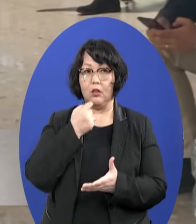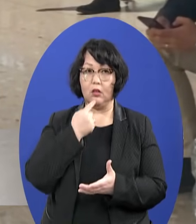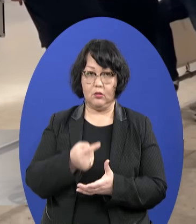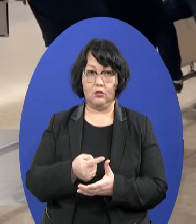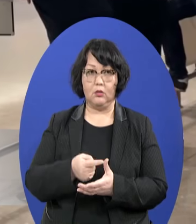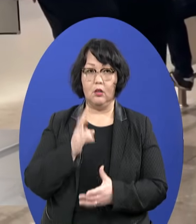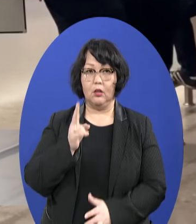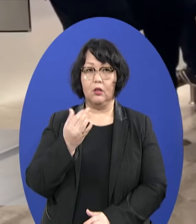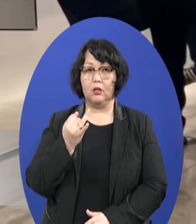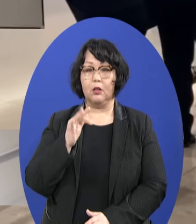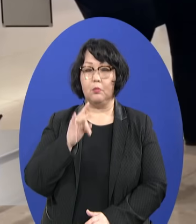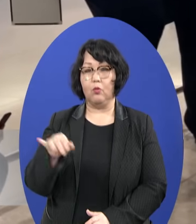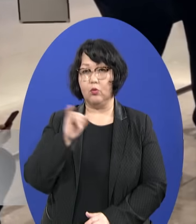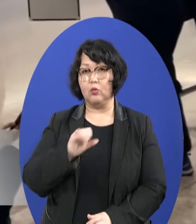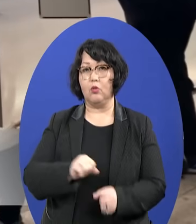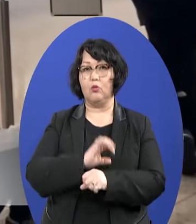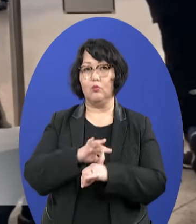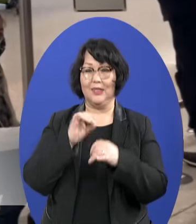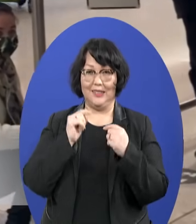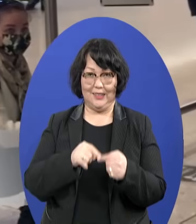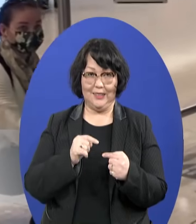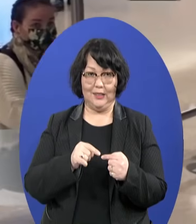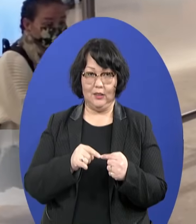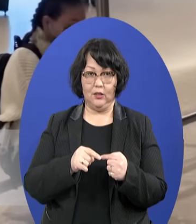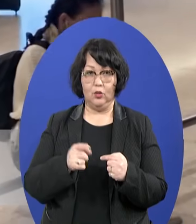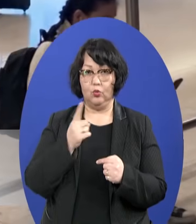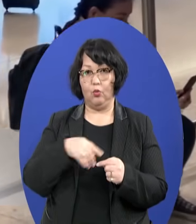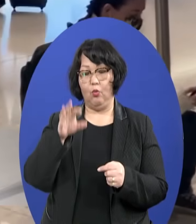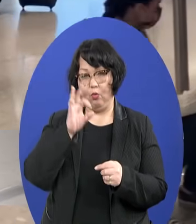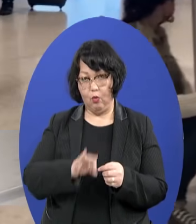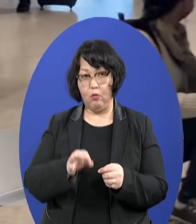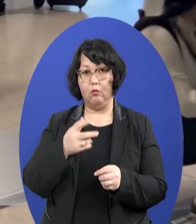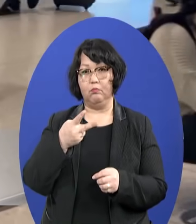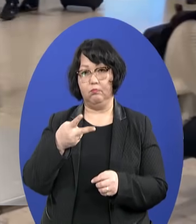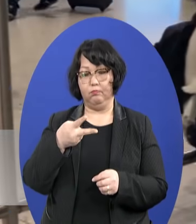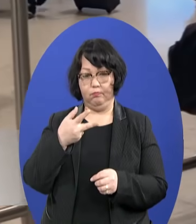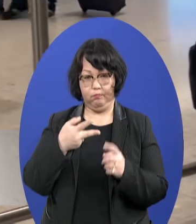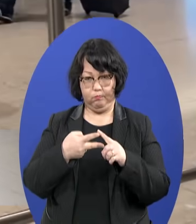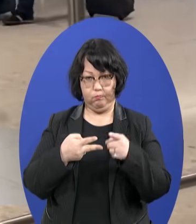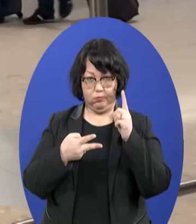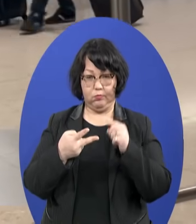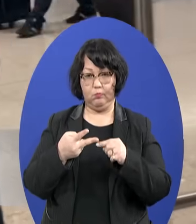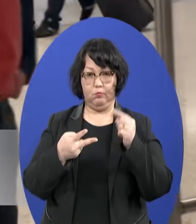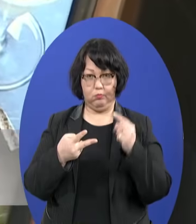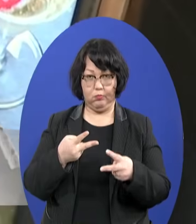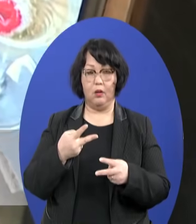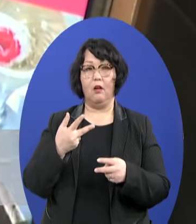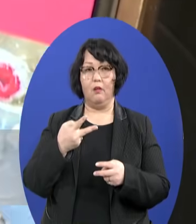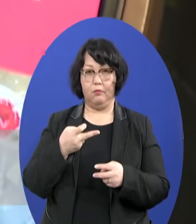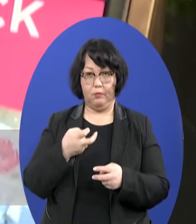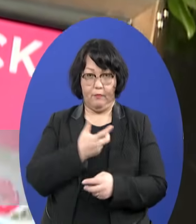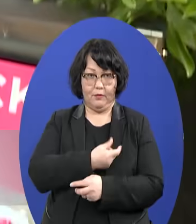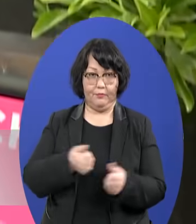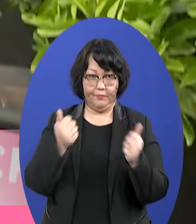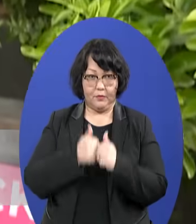хооронд Кипрус коронавирусны эсрэг вакцины жуулданд бүрэн хамрагдсан жуулчдад ирэх сарын 10-наас эхлэн хилээ нэхэр болж байна.